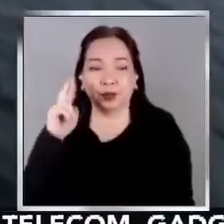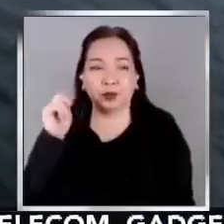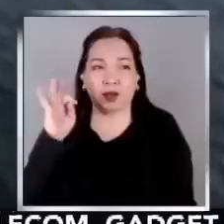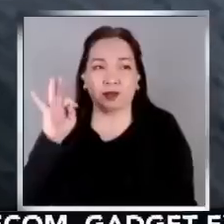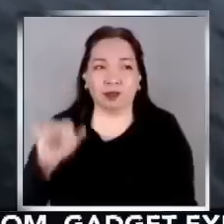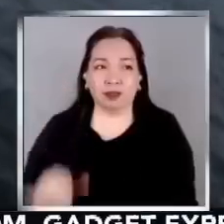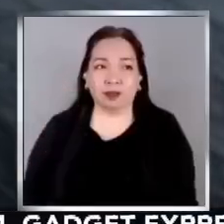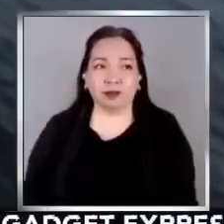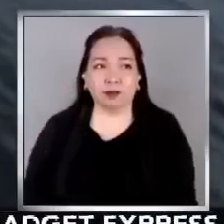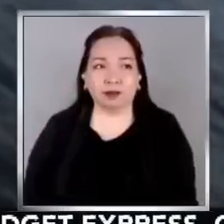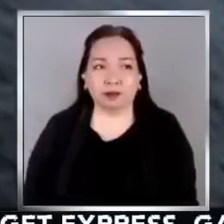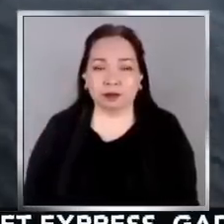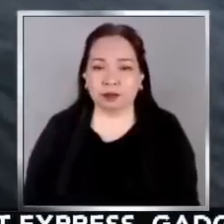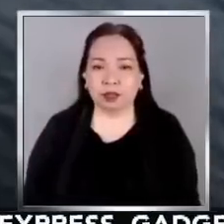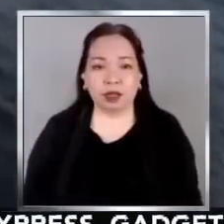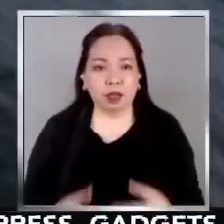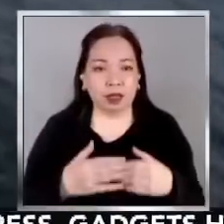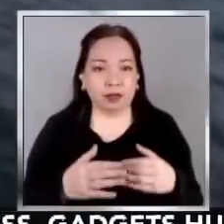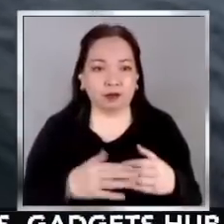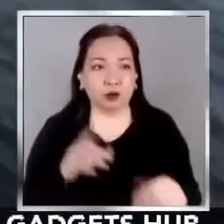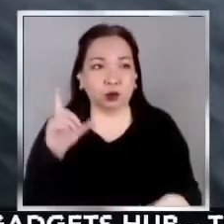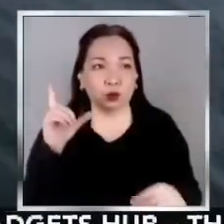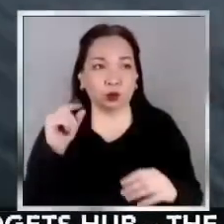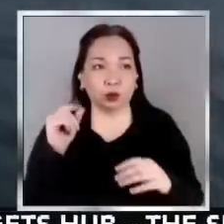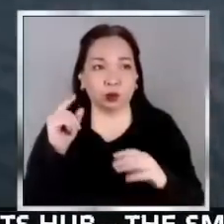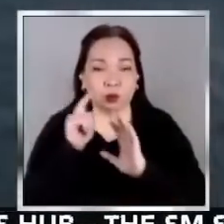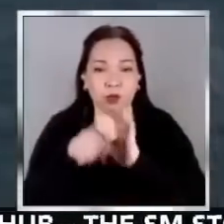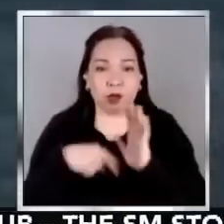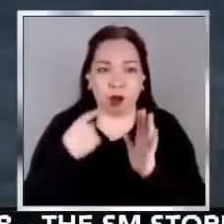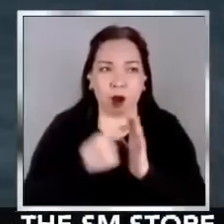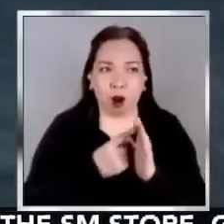Matapos ang halos 20 oras na biyahe sa BRP Melchor Aquino,